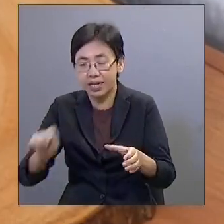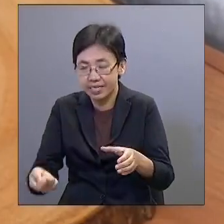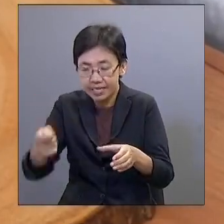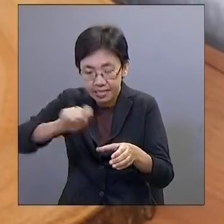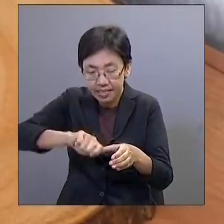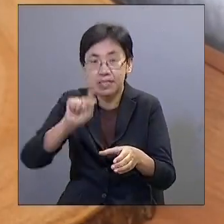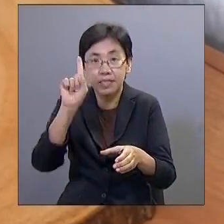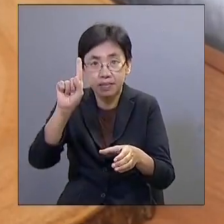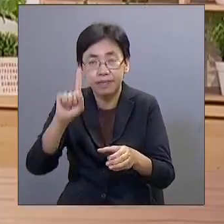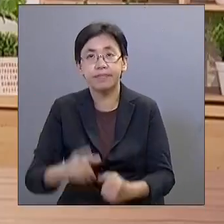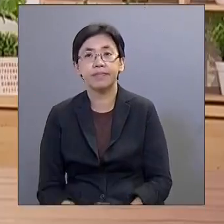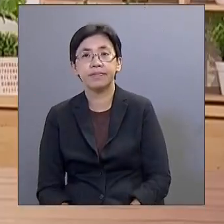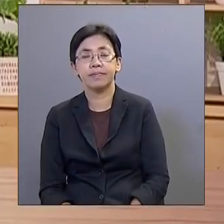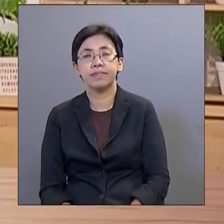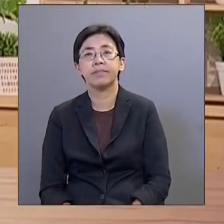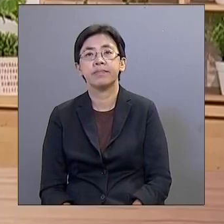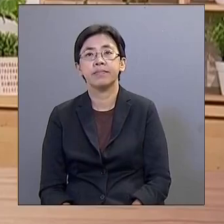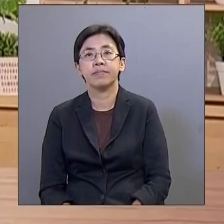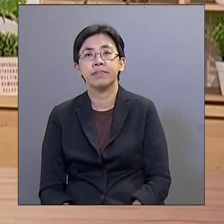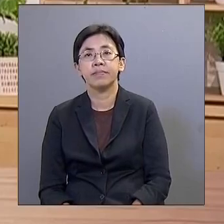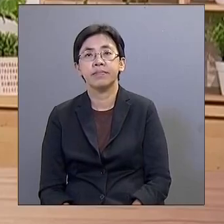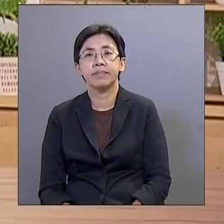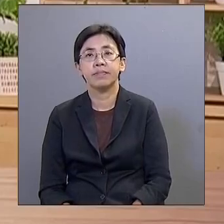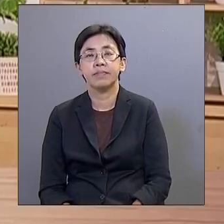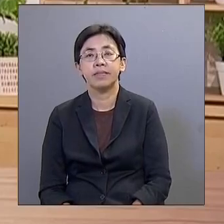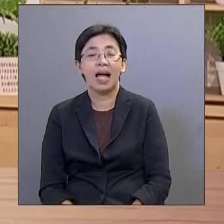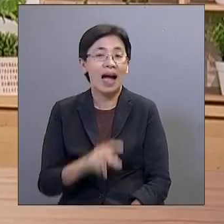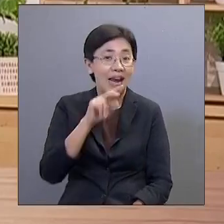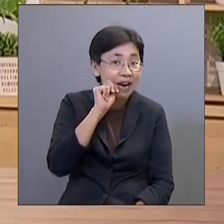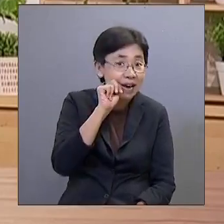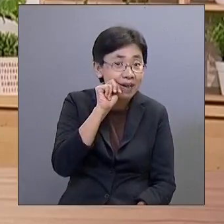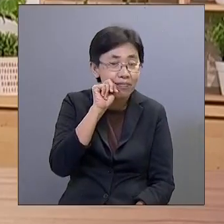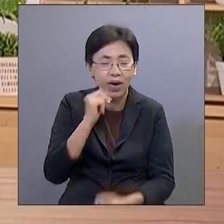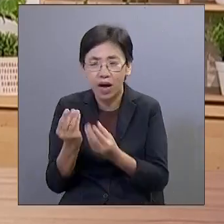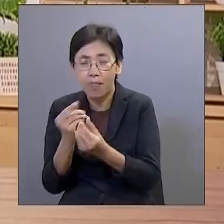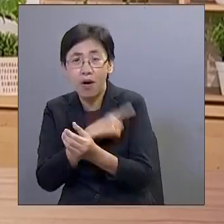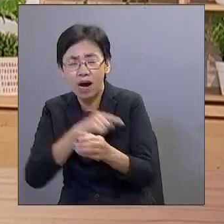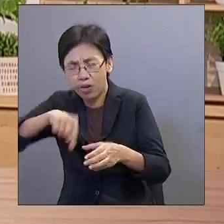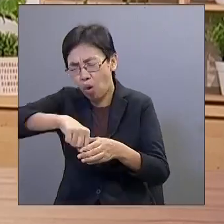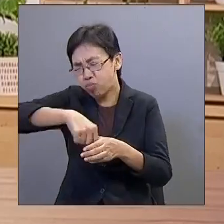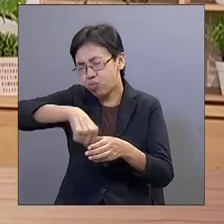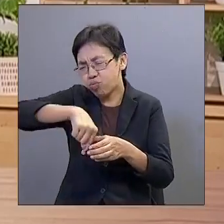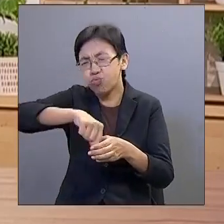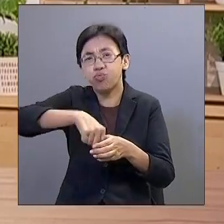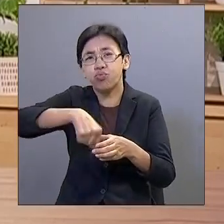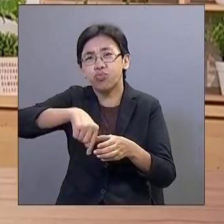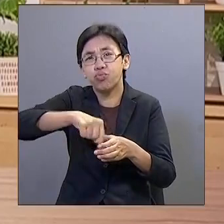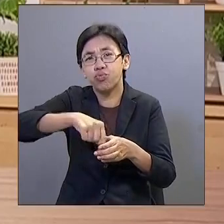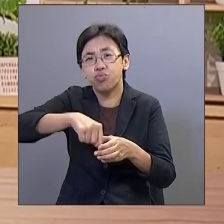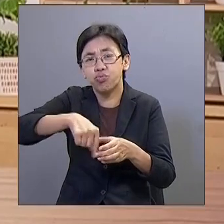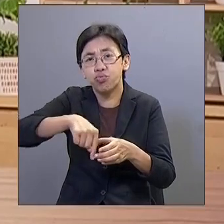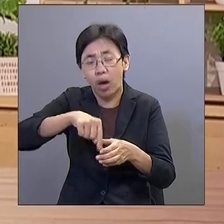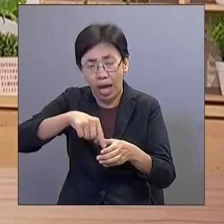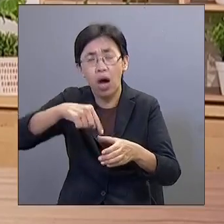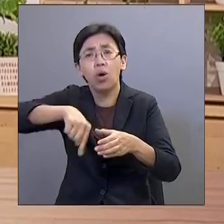แล้วก็คนให้เข้ากันนะคะ เบกกิ้งโซดานะคะมีคุณสมบัติในการที่จะ